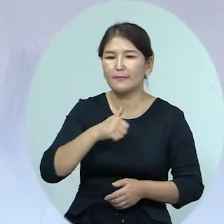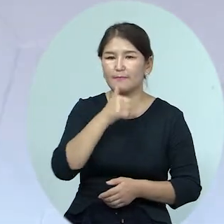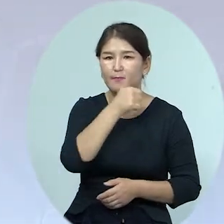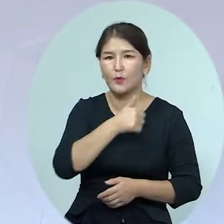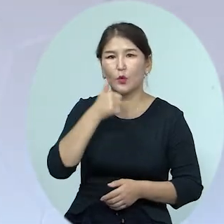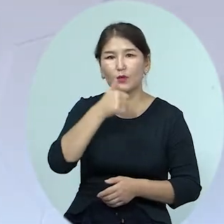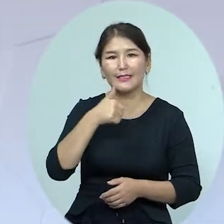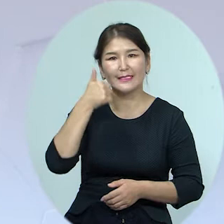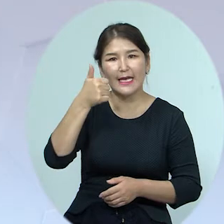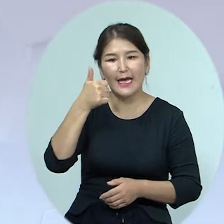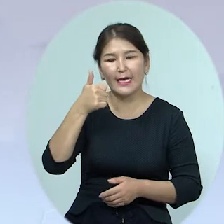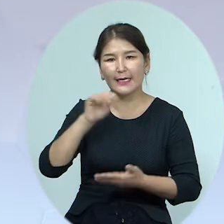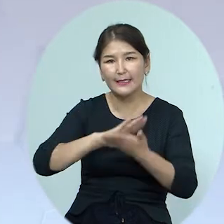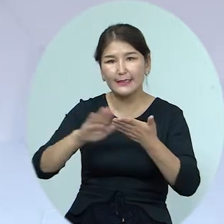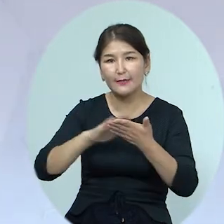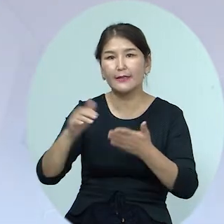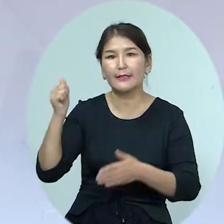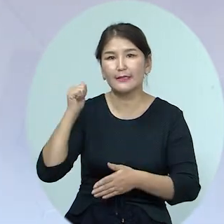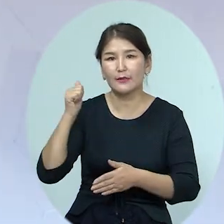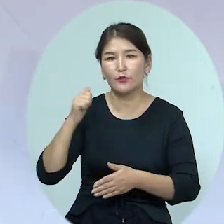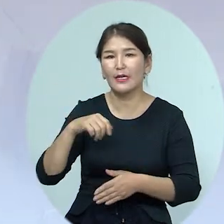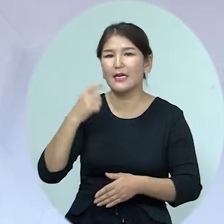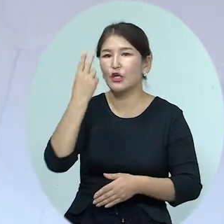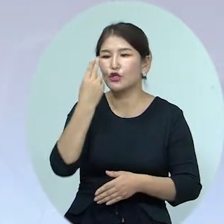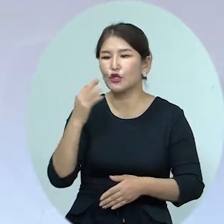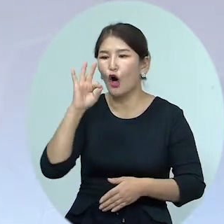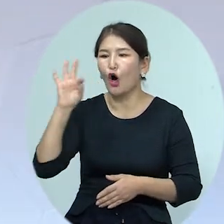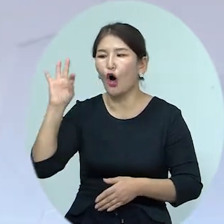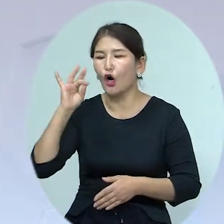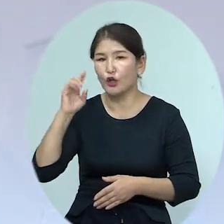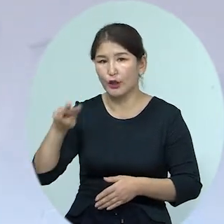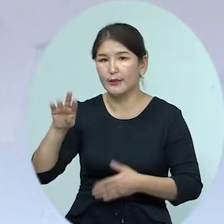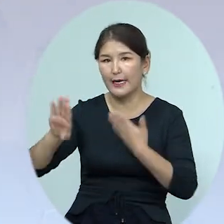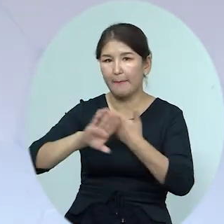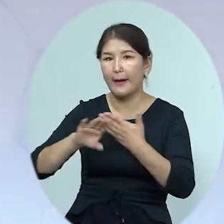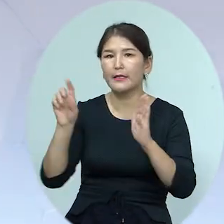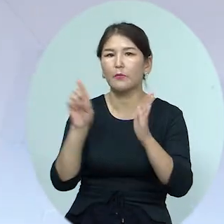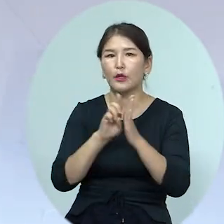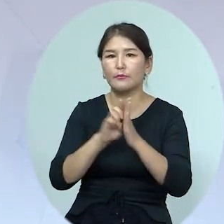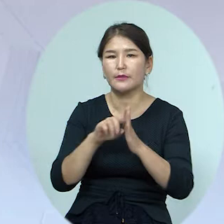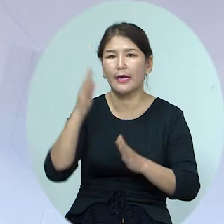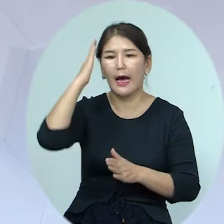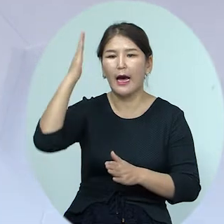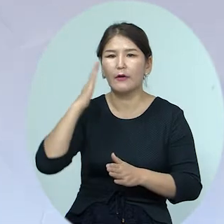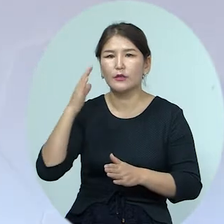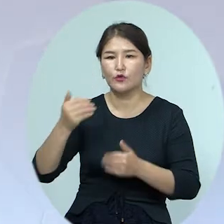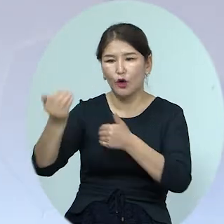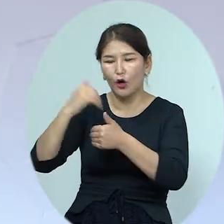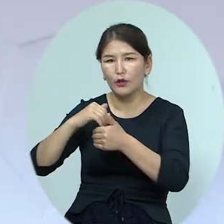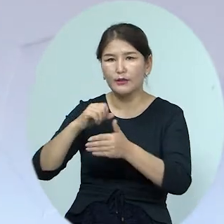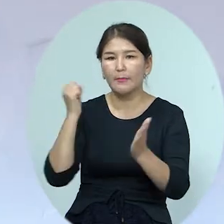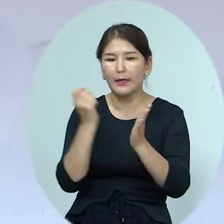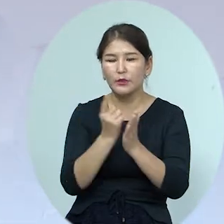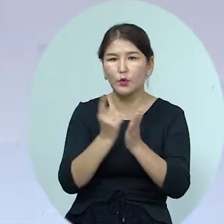чадах юм бол шүд цоорох өвчнөөс сэргийлэх бүрэн боломжтой. Энэнд хүрэхийн тулд эцэг эхчүүдийн оролцоо маш чухал гэдгийг